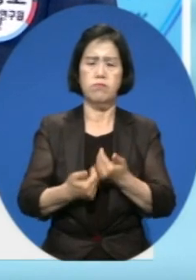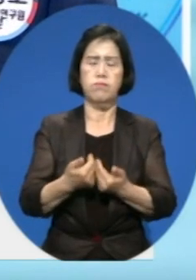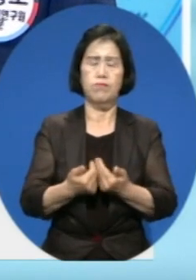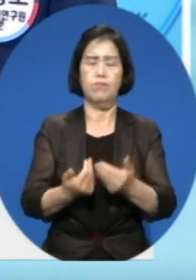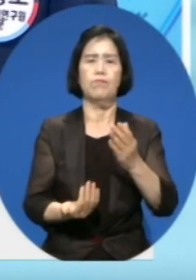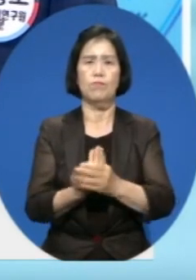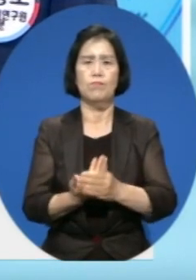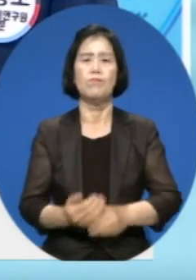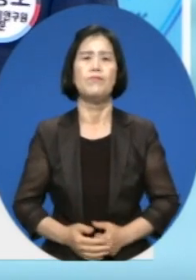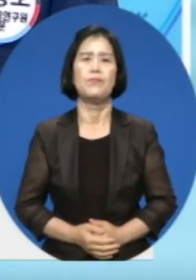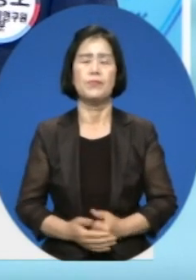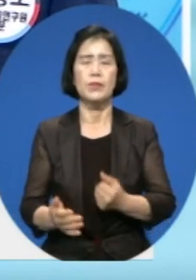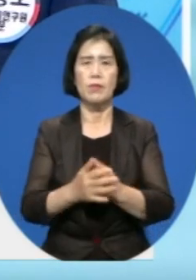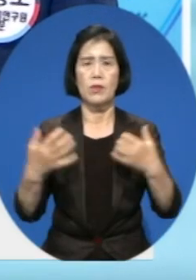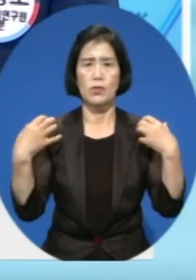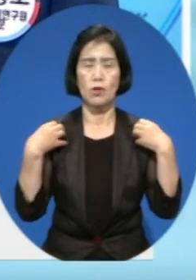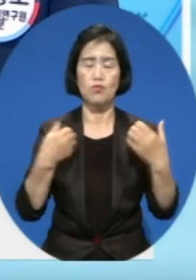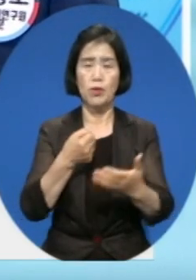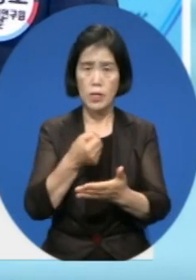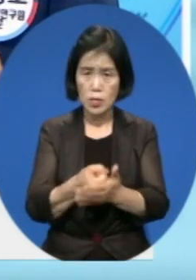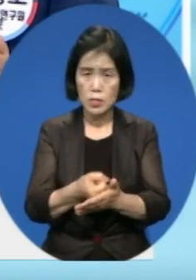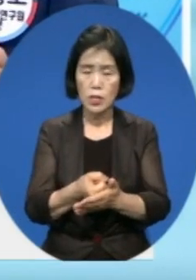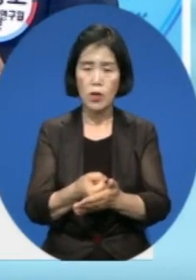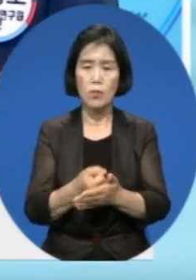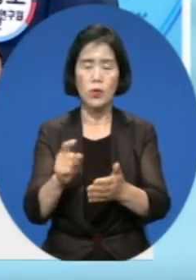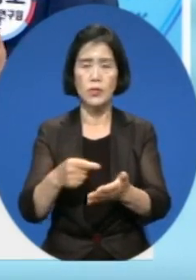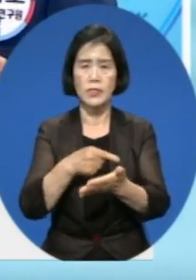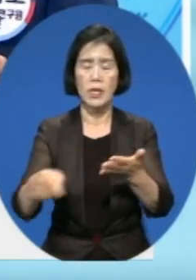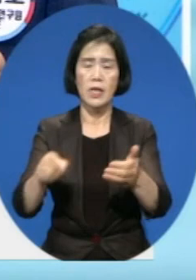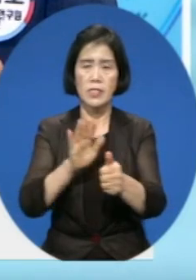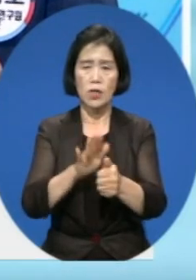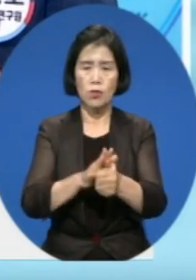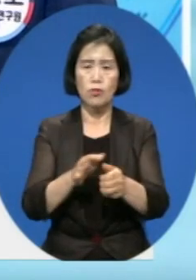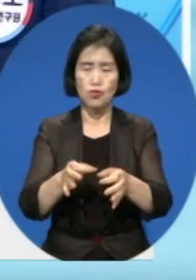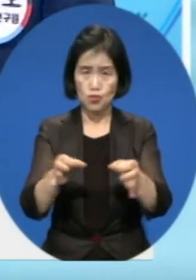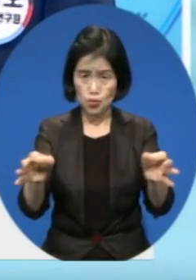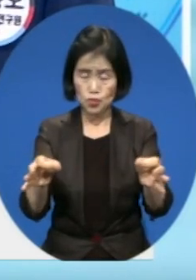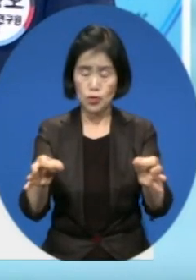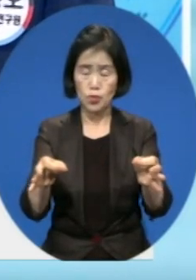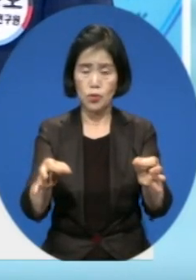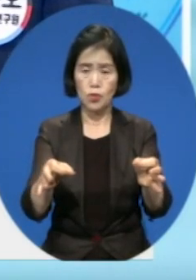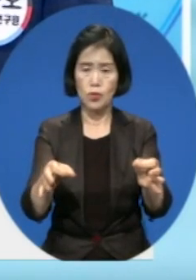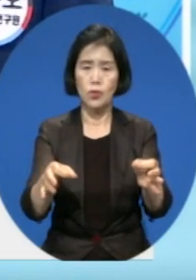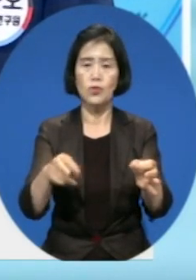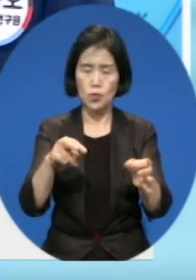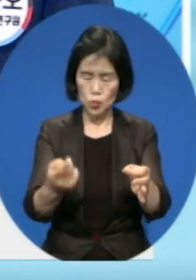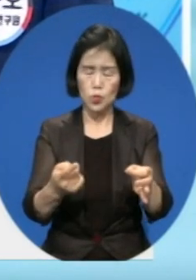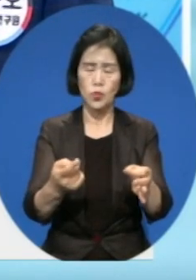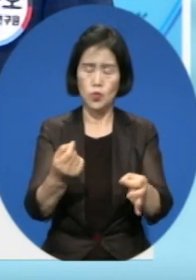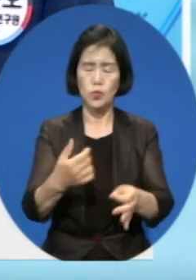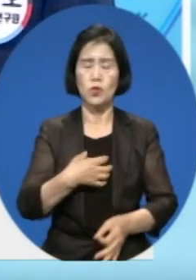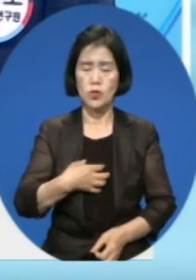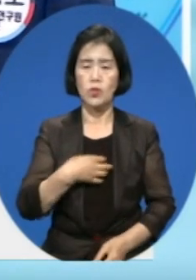않겠습니까? 그래서 정부의 결정이 지금 재난지원금 주는 것 자체도 지금 좀 저는 걱정스러운